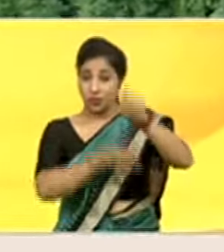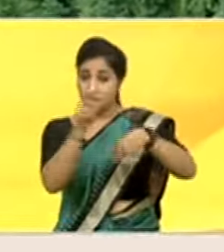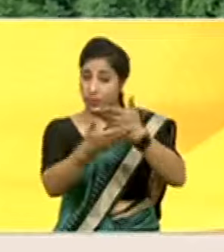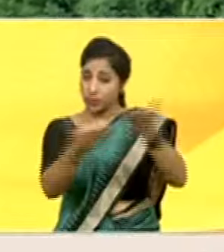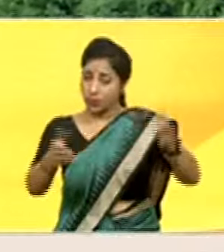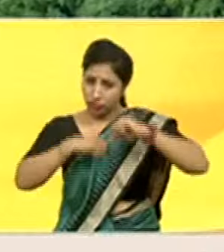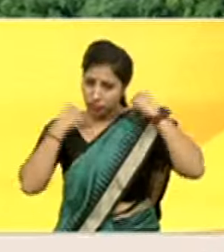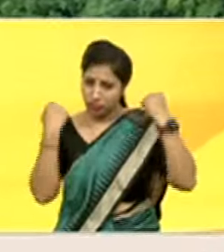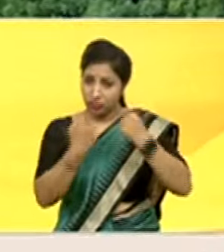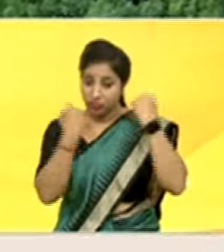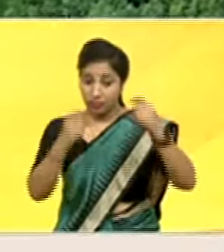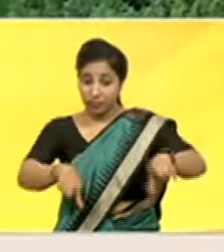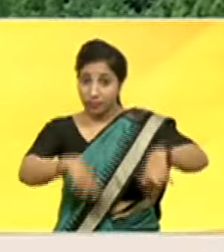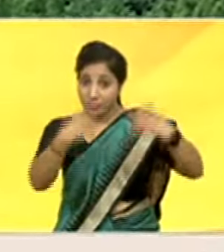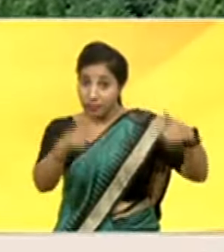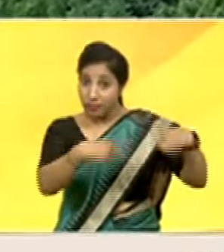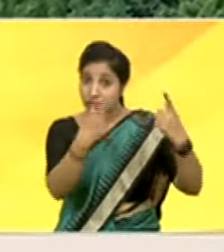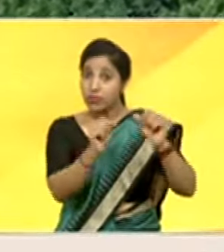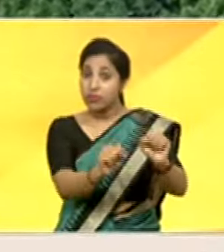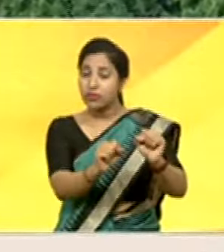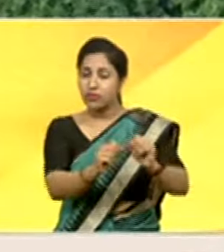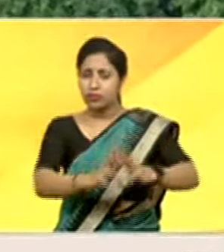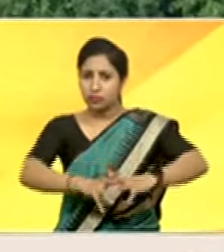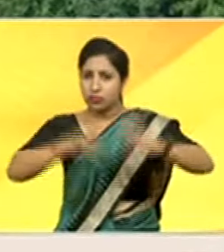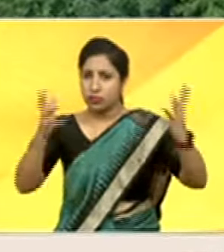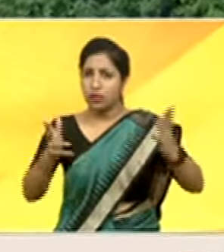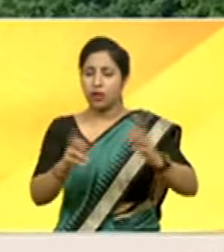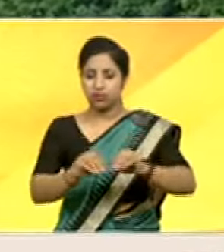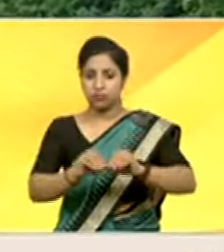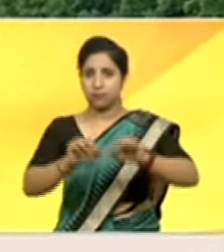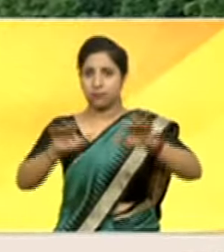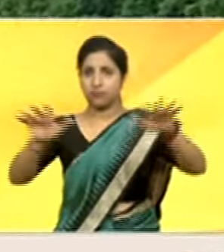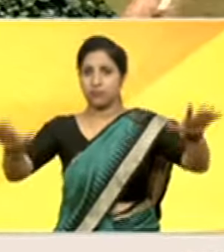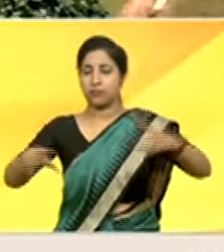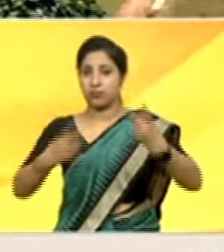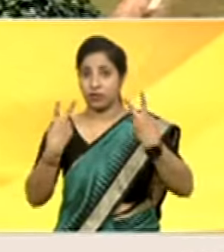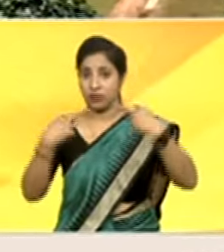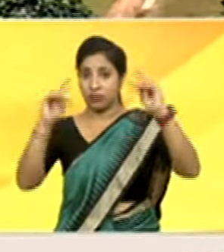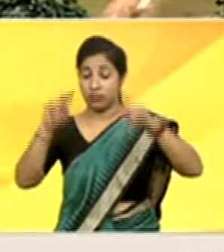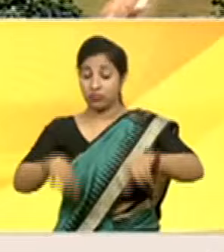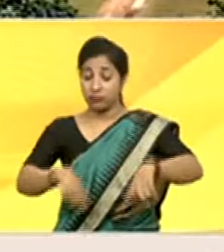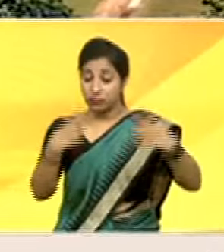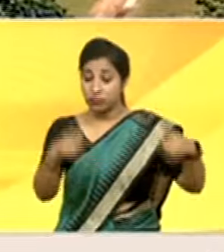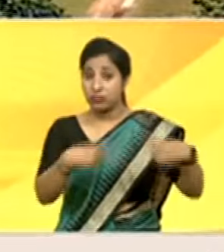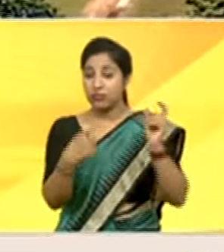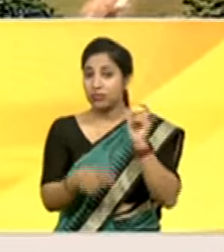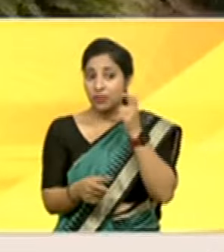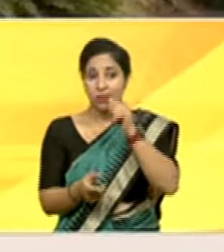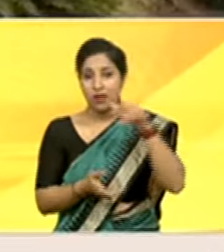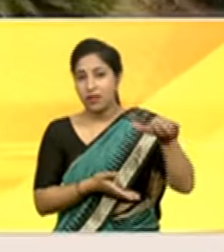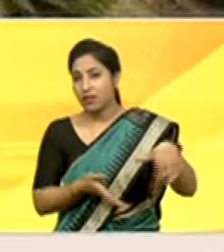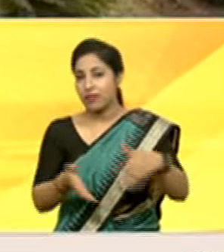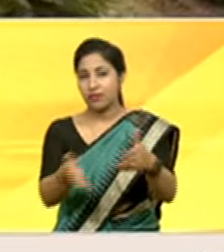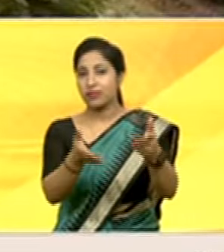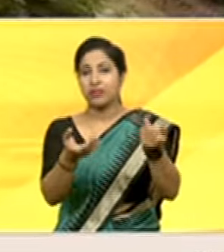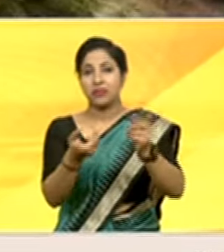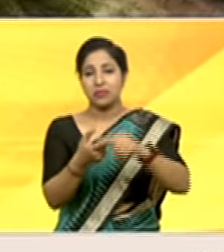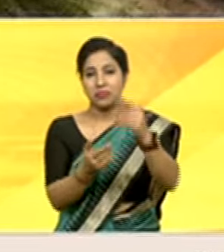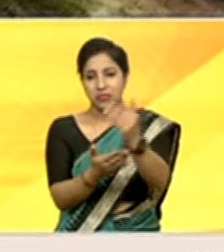बनक्षेत्र का अभूत्पुर्व विस्तार हुआ है अमरित महुत्सव के दोरान